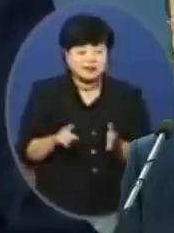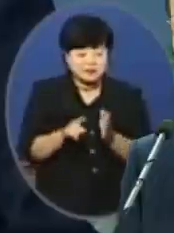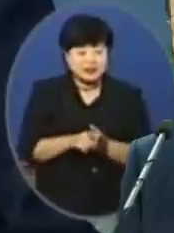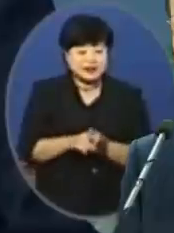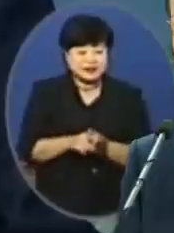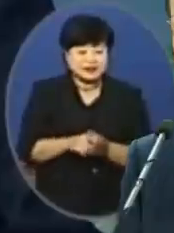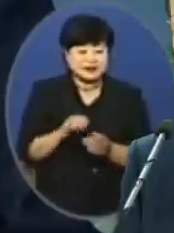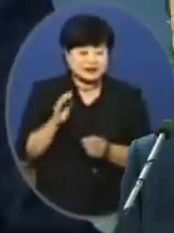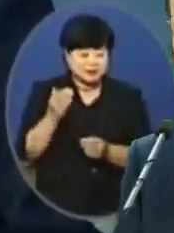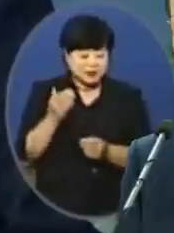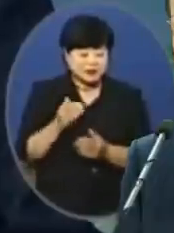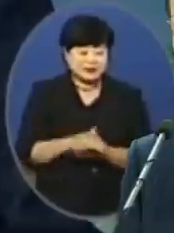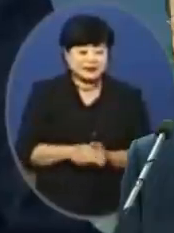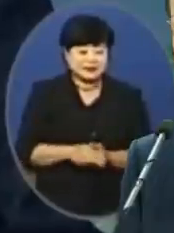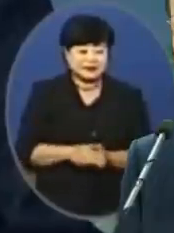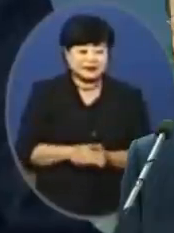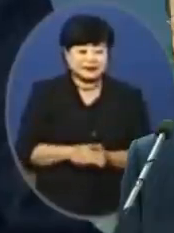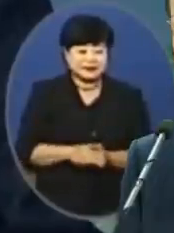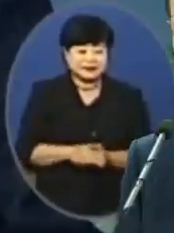믿어지면